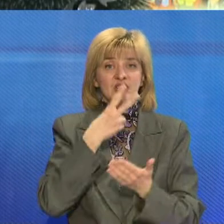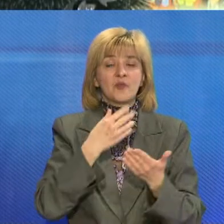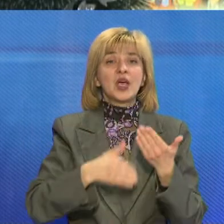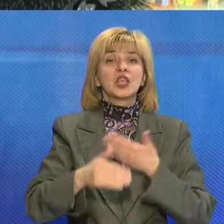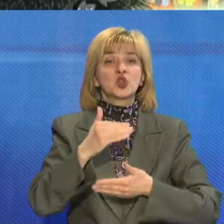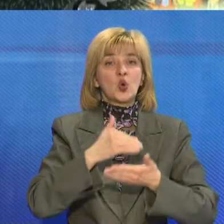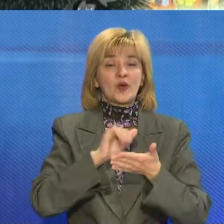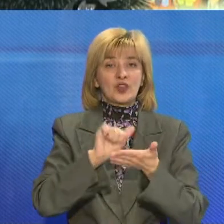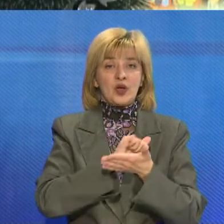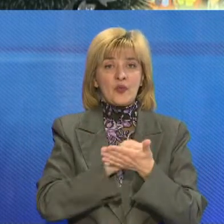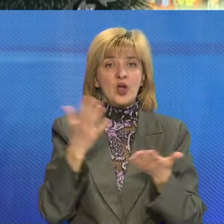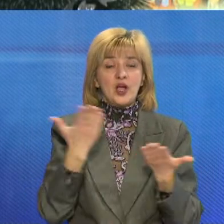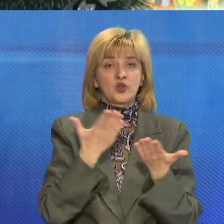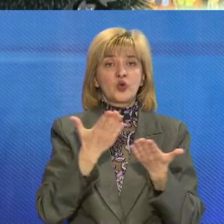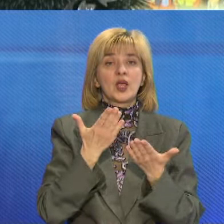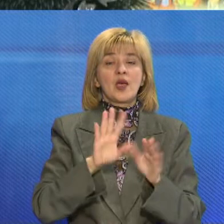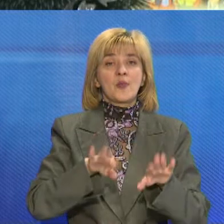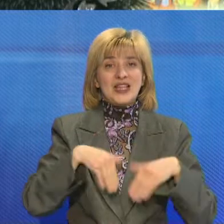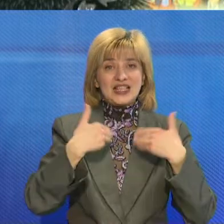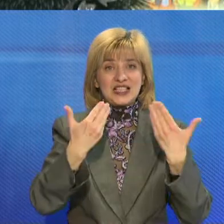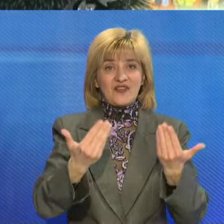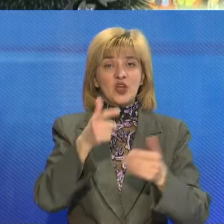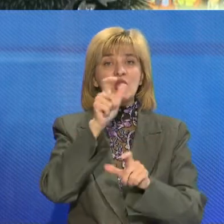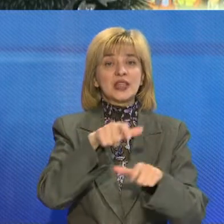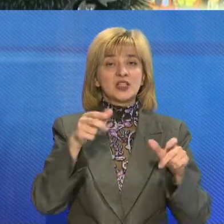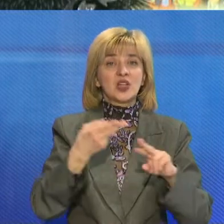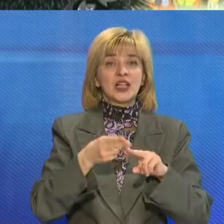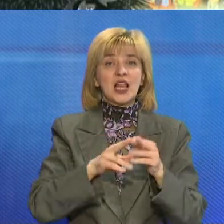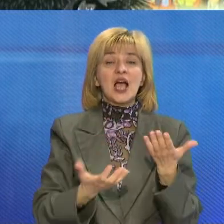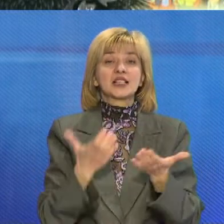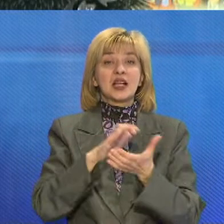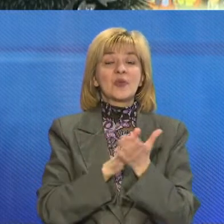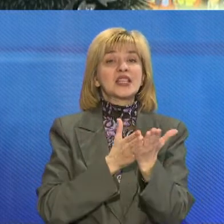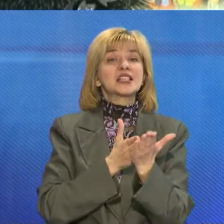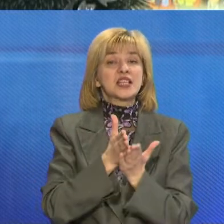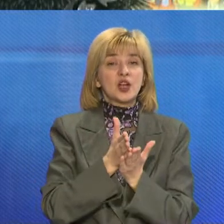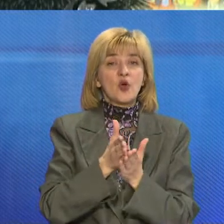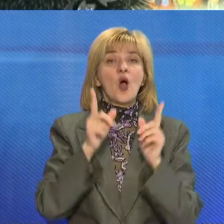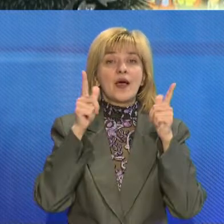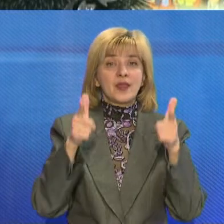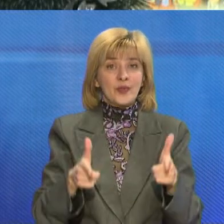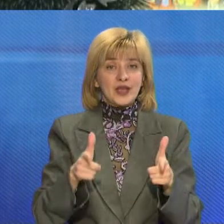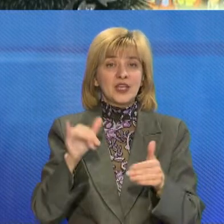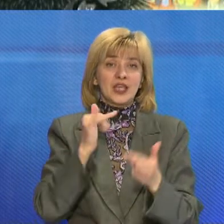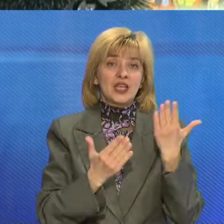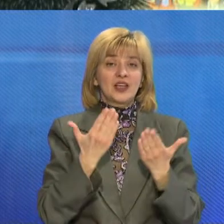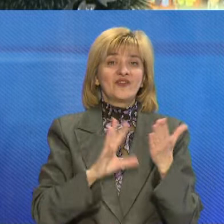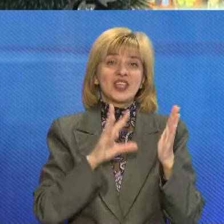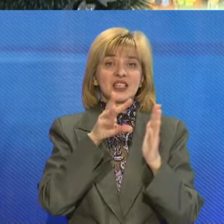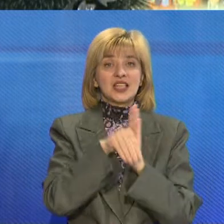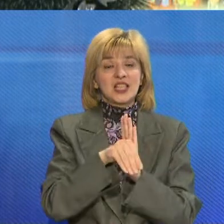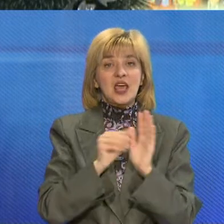бы подчеркнуть, еще раз предоставляют населению для ознакомления с целью одобрения либо внесения еще каких-либо